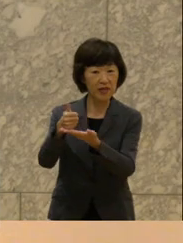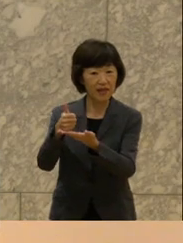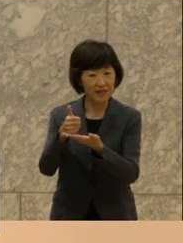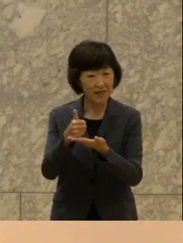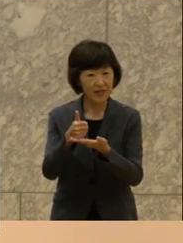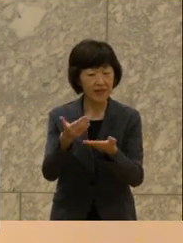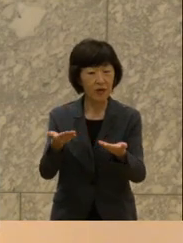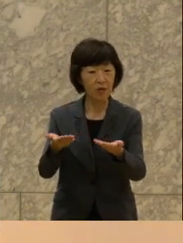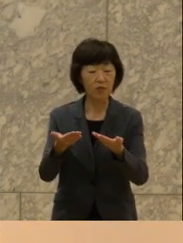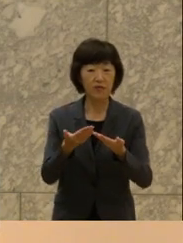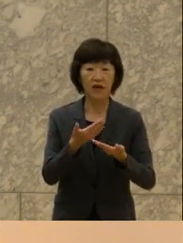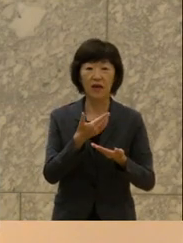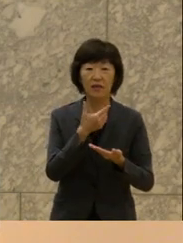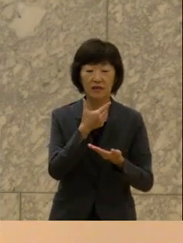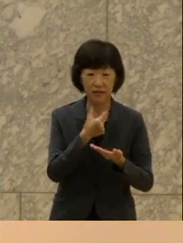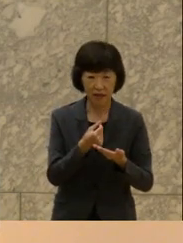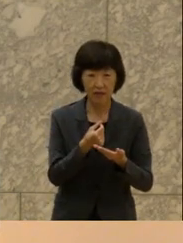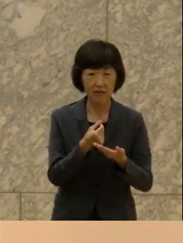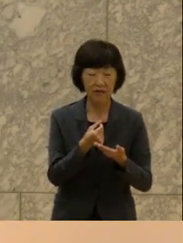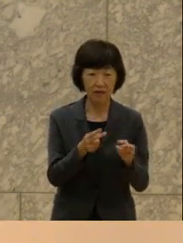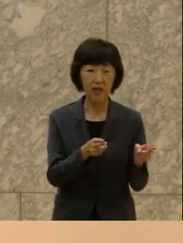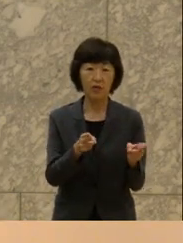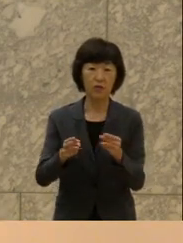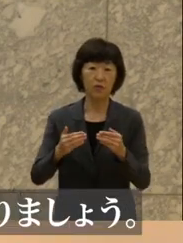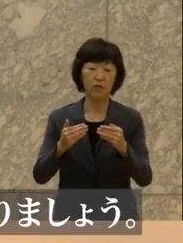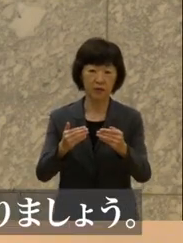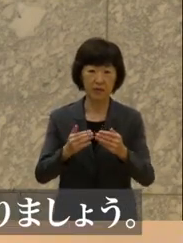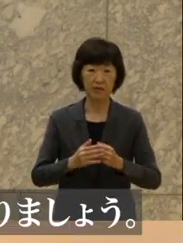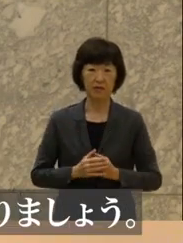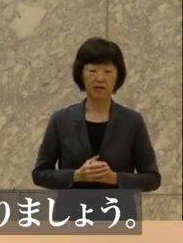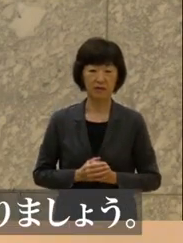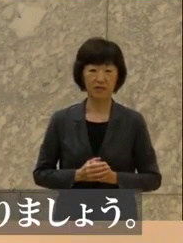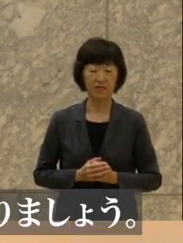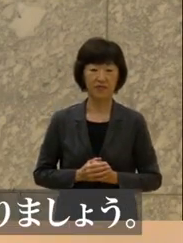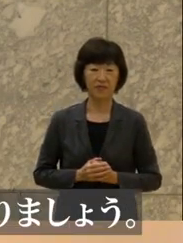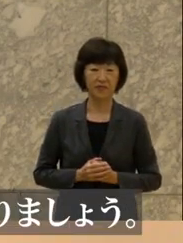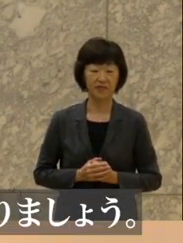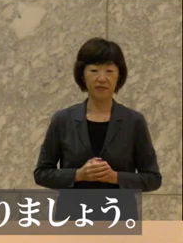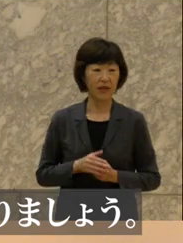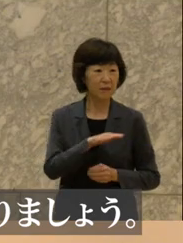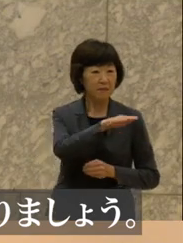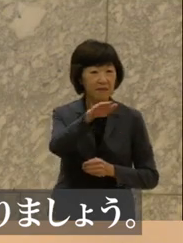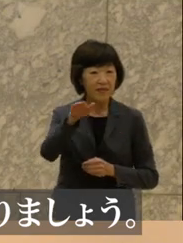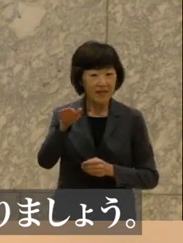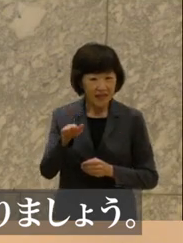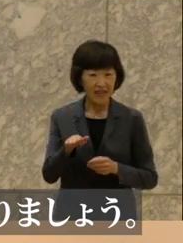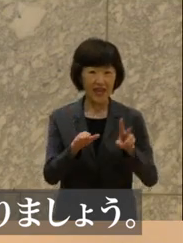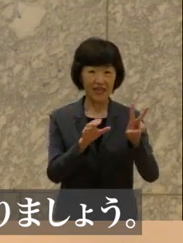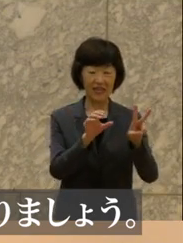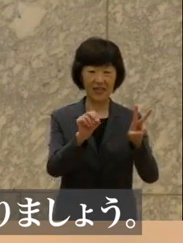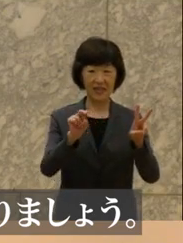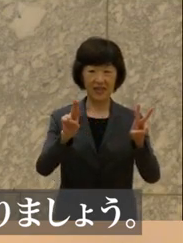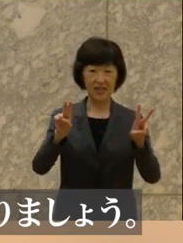に準備を進めてまいりますどうぞみんなで